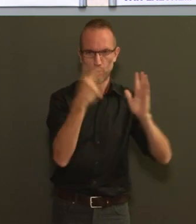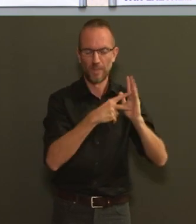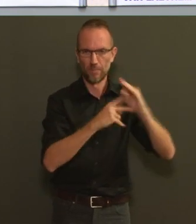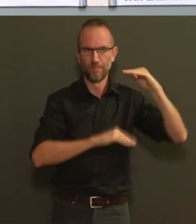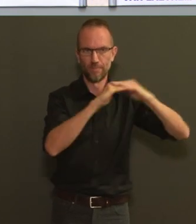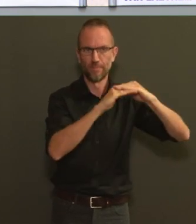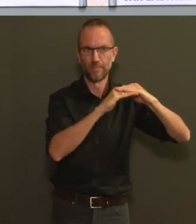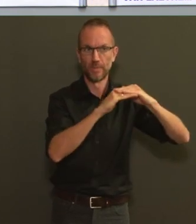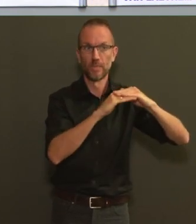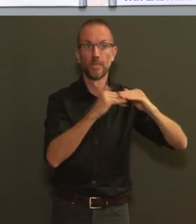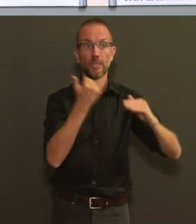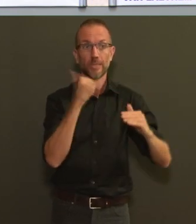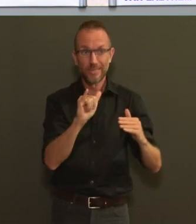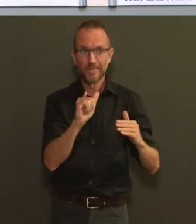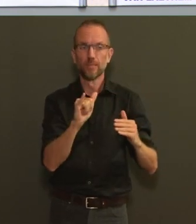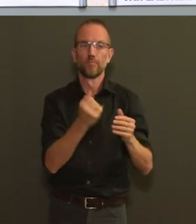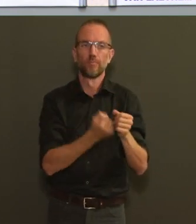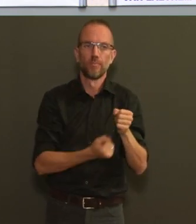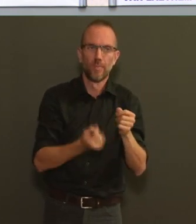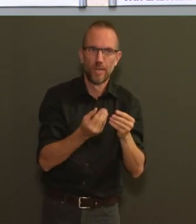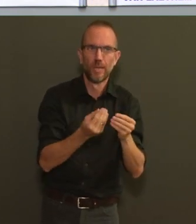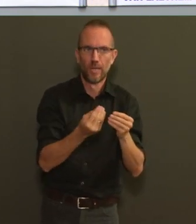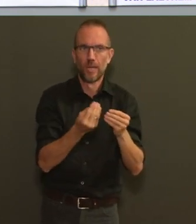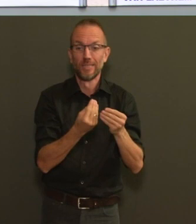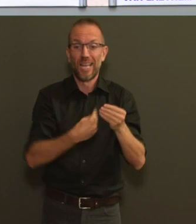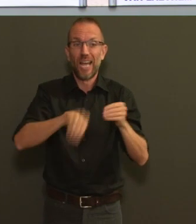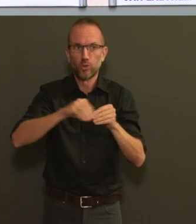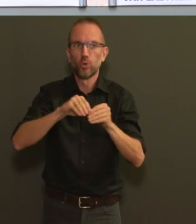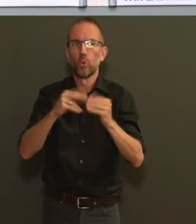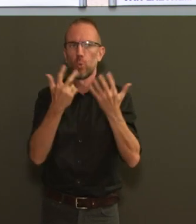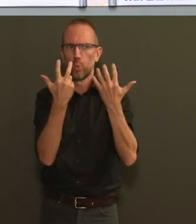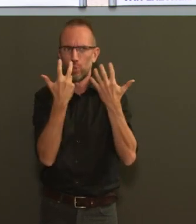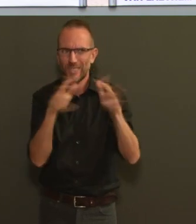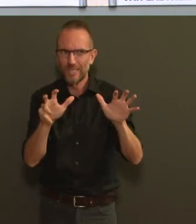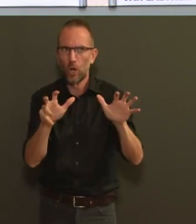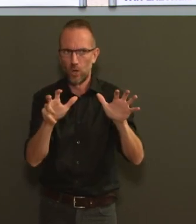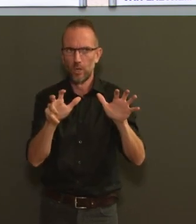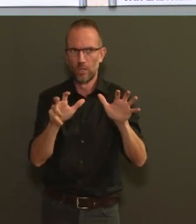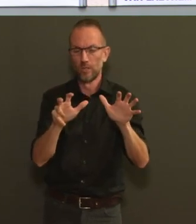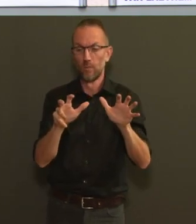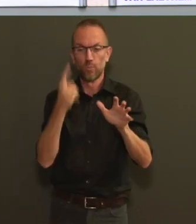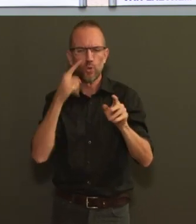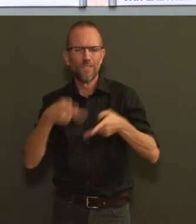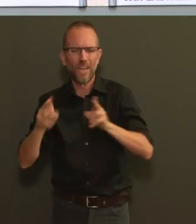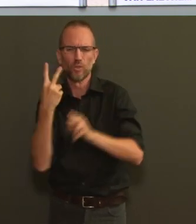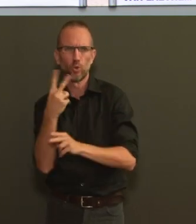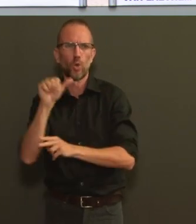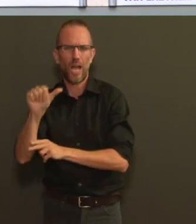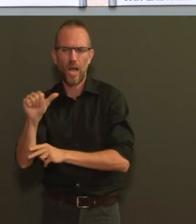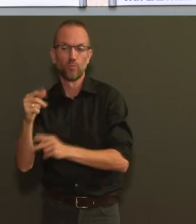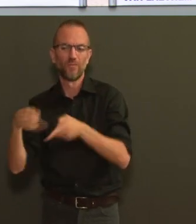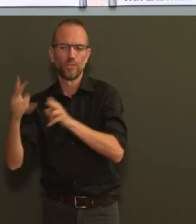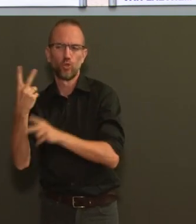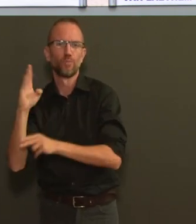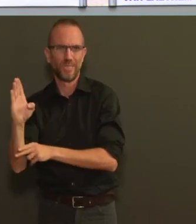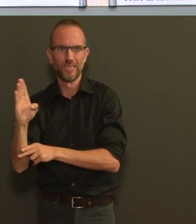800 lits supplémentaires en phase 2A et en phase 2B que nous n'avons pas encore atteint, mais que nous pourrions atteindre dans